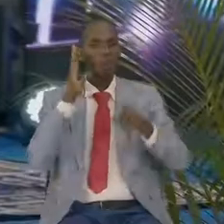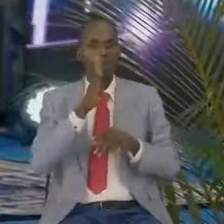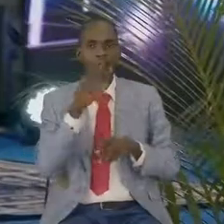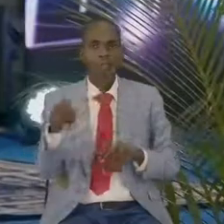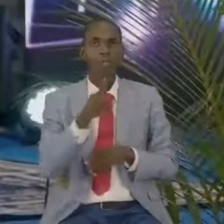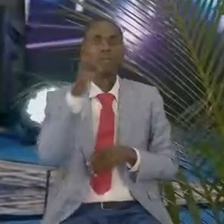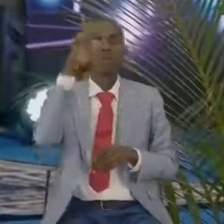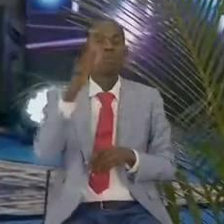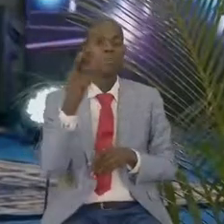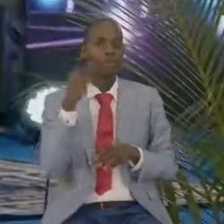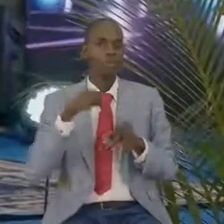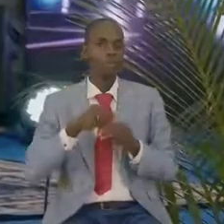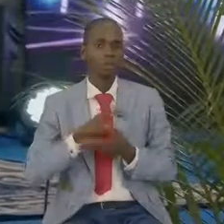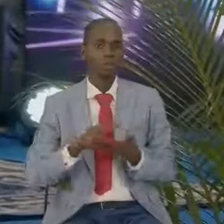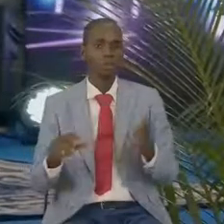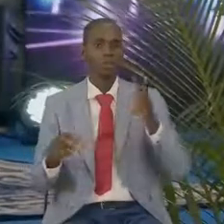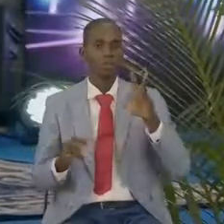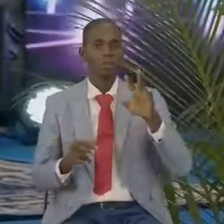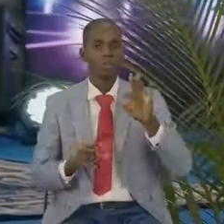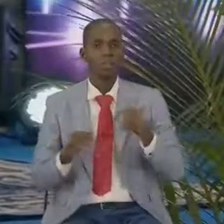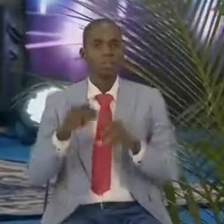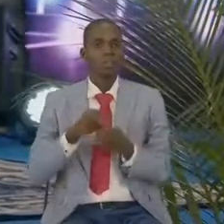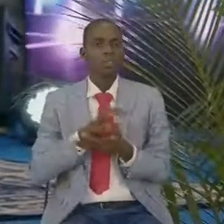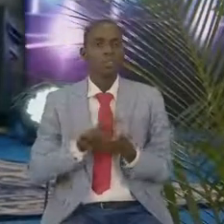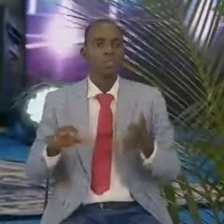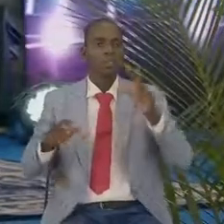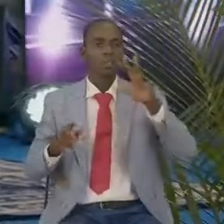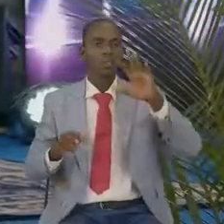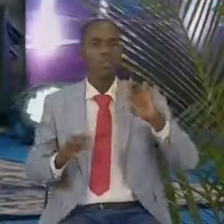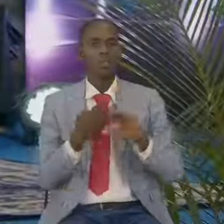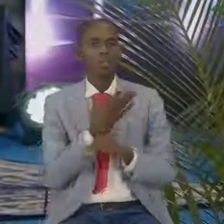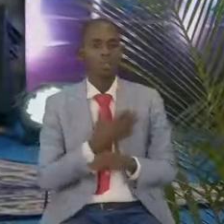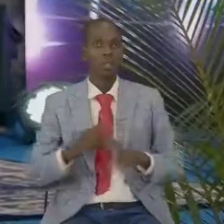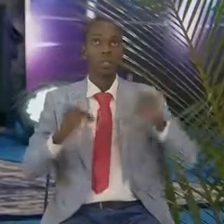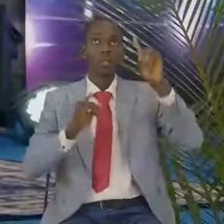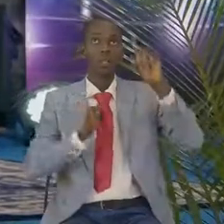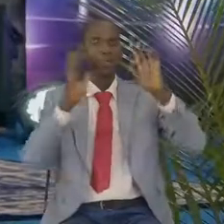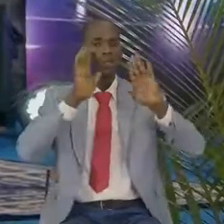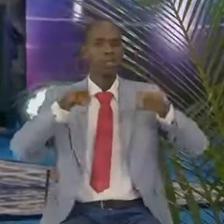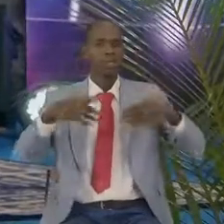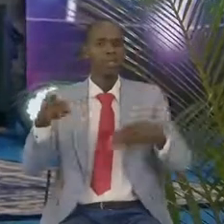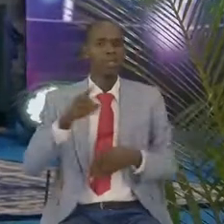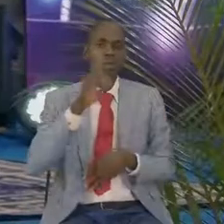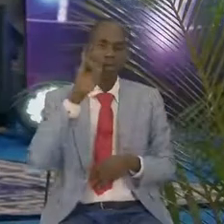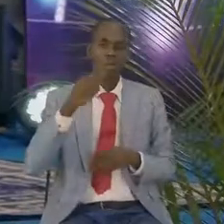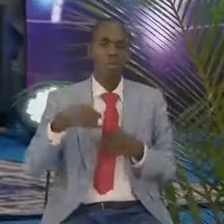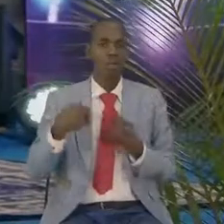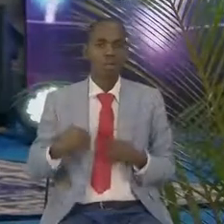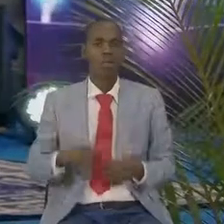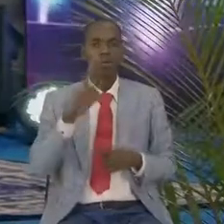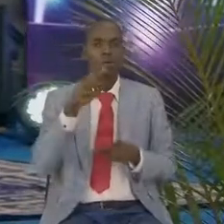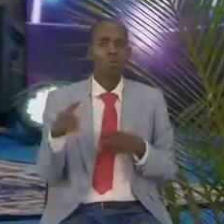le verset 39. Verset 39. Je leur donnerai un même cœur et une même